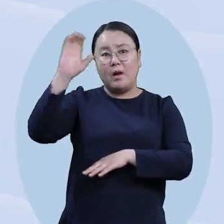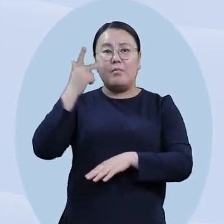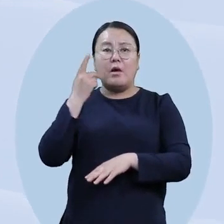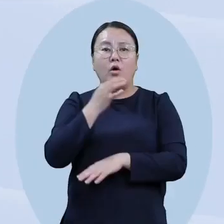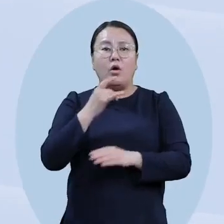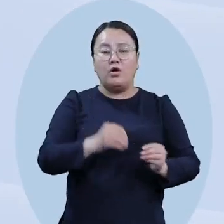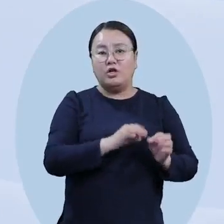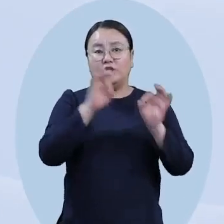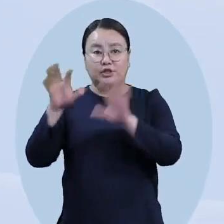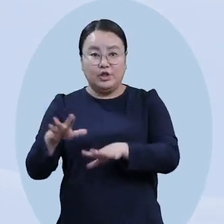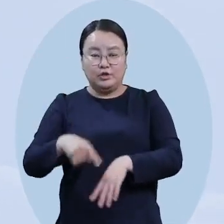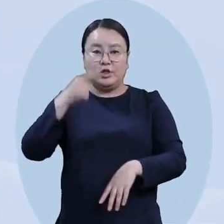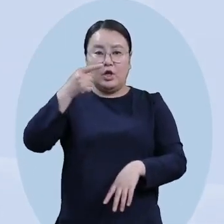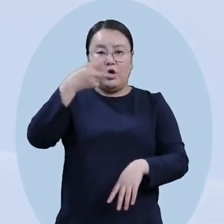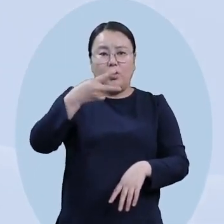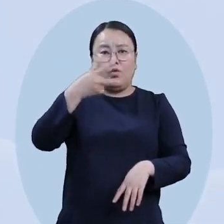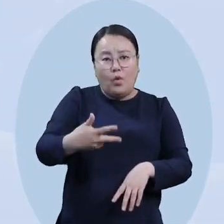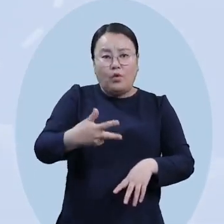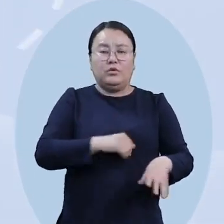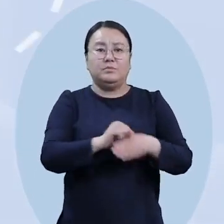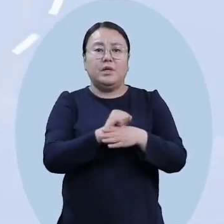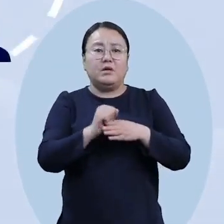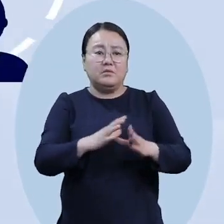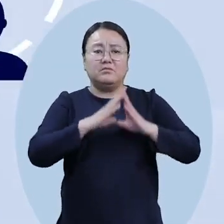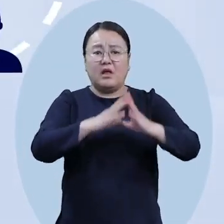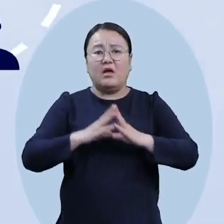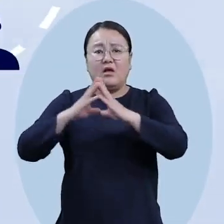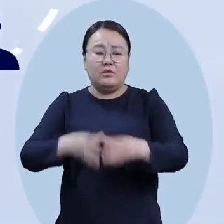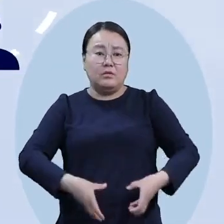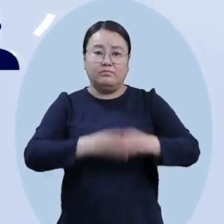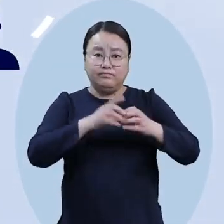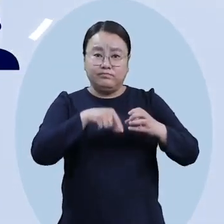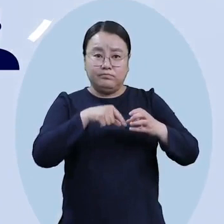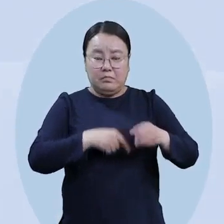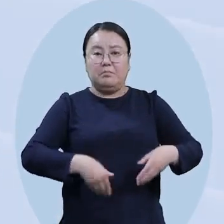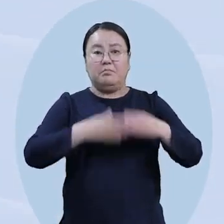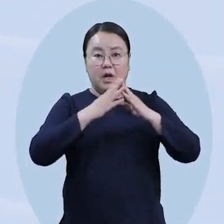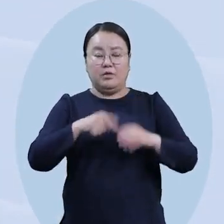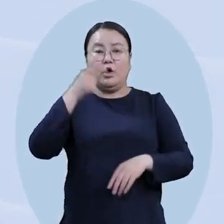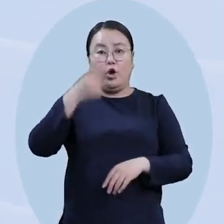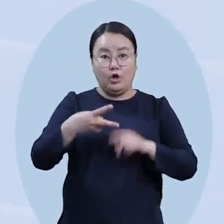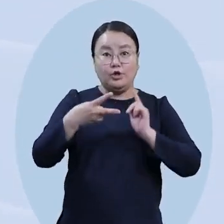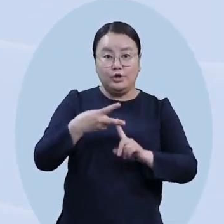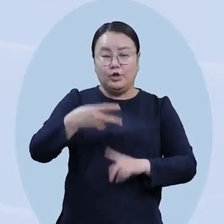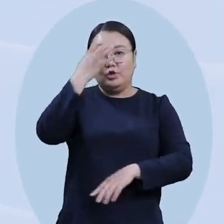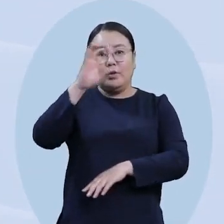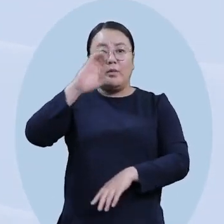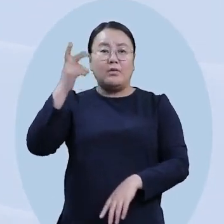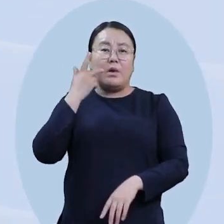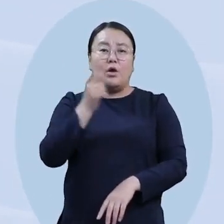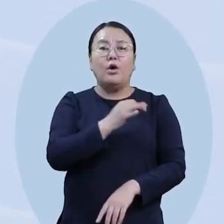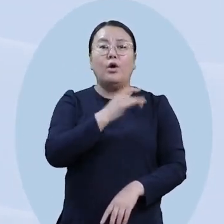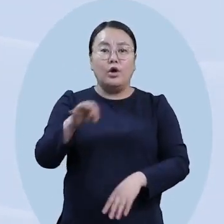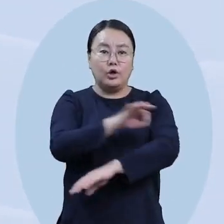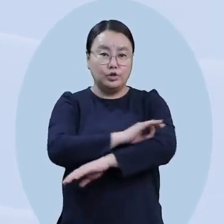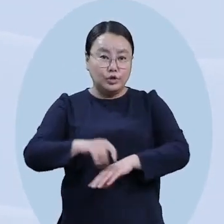шилжүүлж төслийг 2-3 дахь хэлэлцүүлэгт бэлтгэх үүрэг бүхий ажлын хэсгийг байгуулна. 2 дахь хэлэлцүүлэг Төрийн байгуулалтын